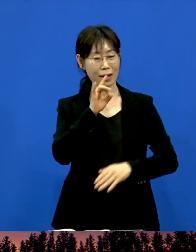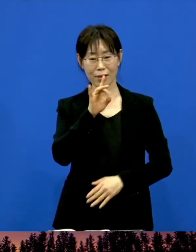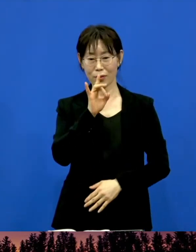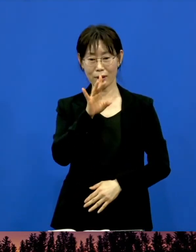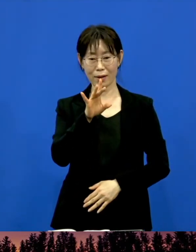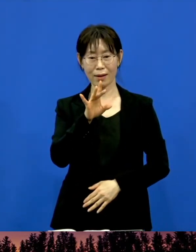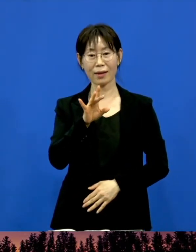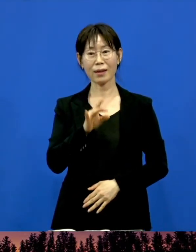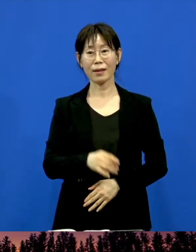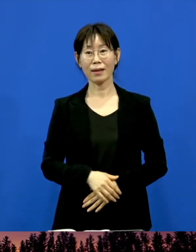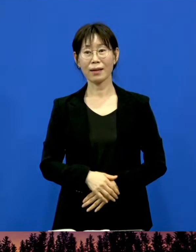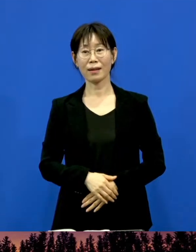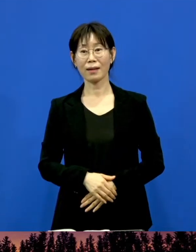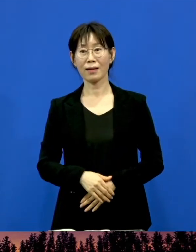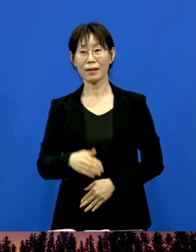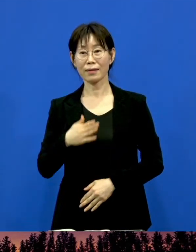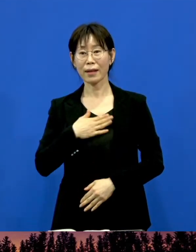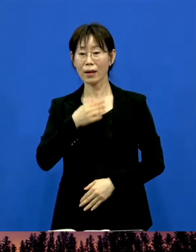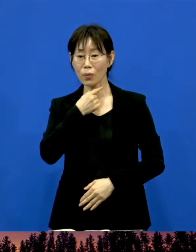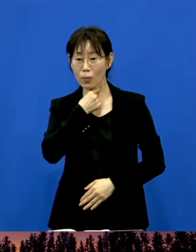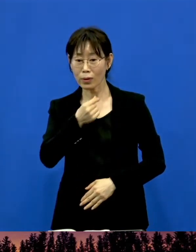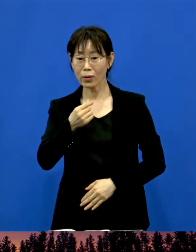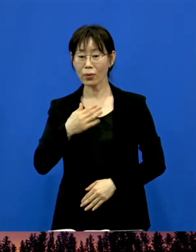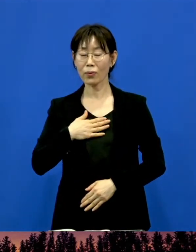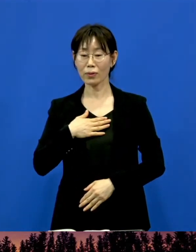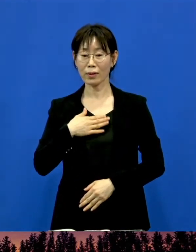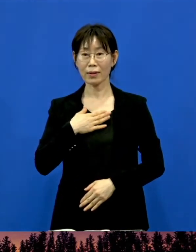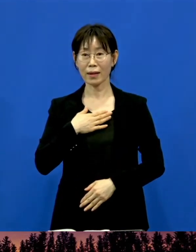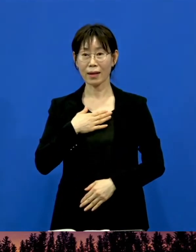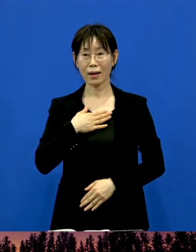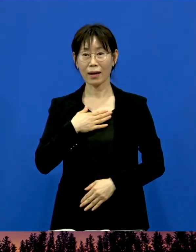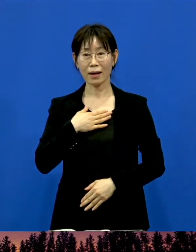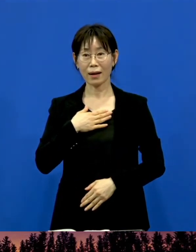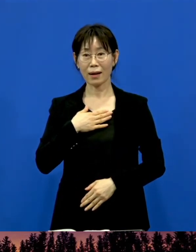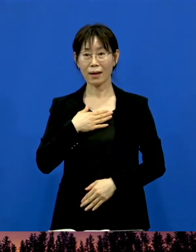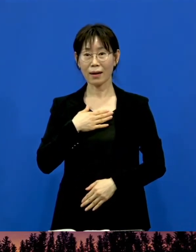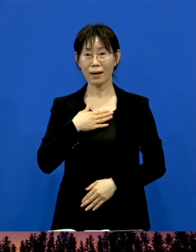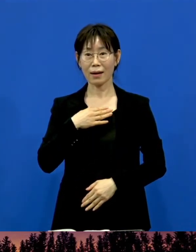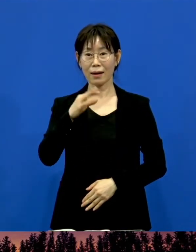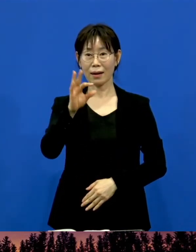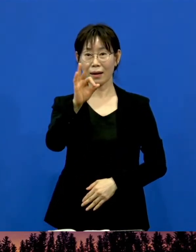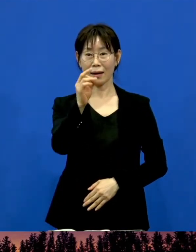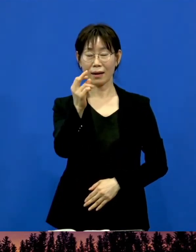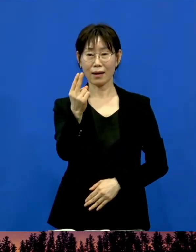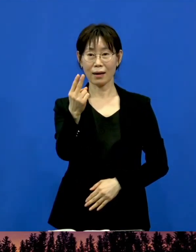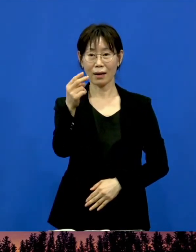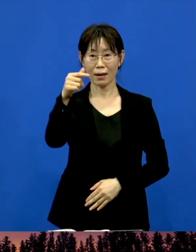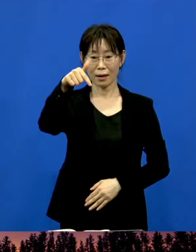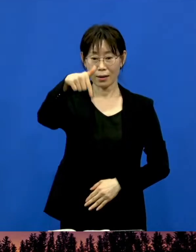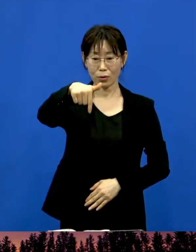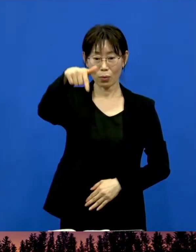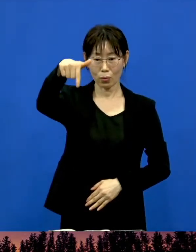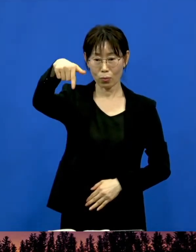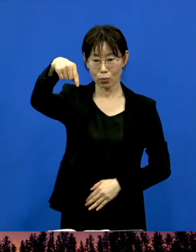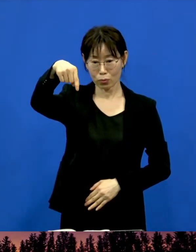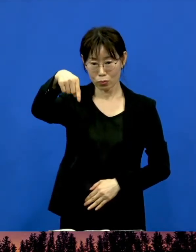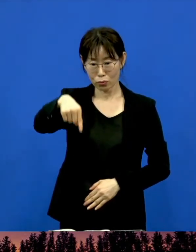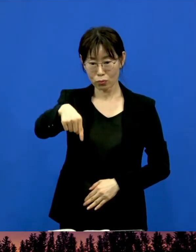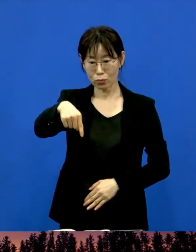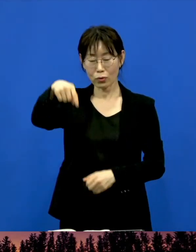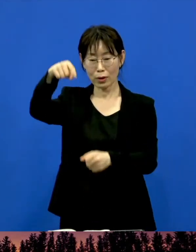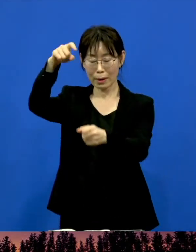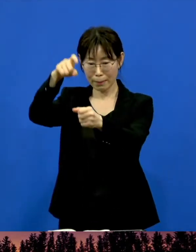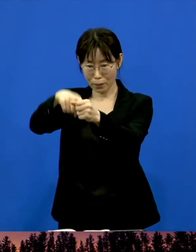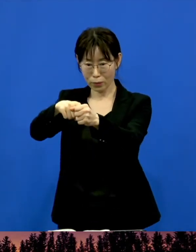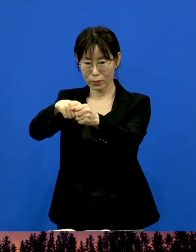욕구가 어디를 향하고 있는가를 봐야 되는 거죠. 우리는 욕구와 욕망과 직접 싸우면 안 돼요. 싸우면 지게 돼 있어요.